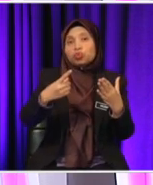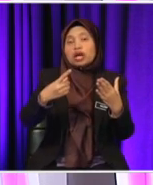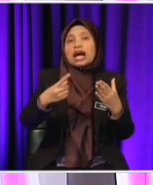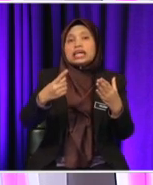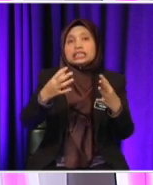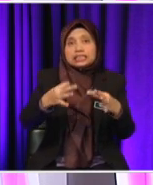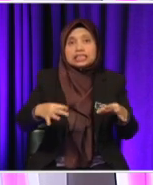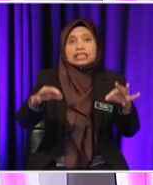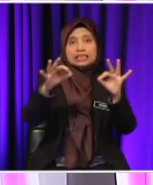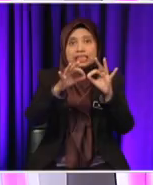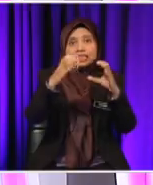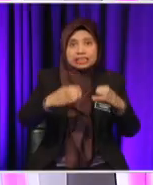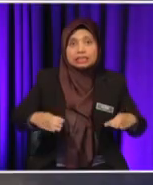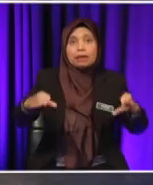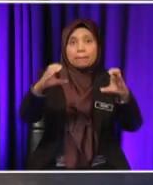race